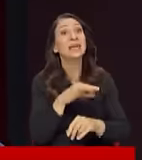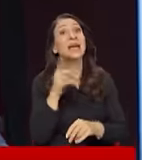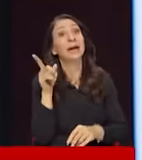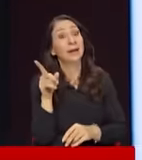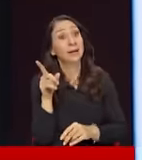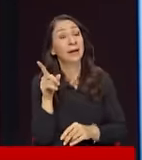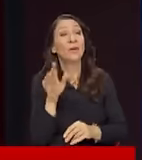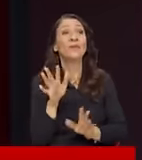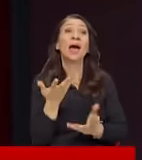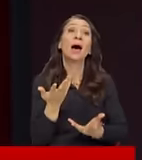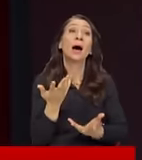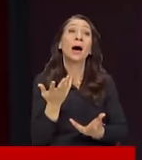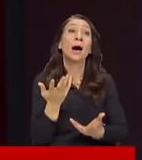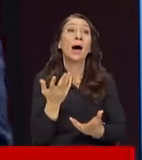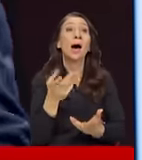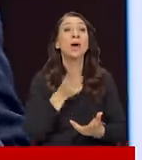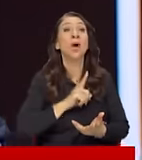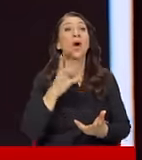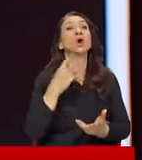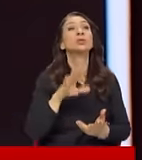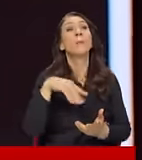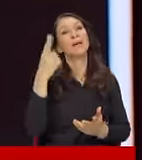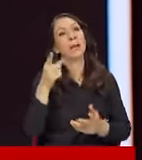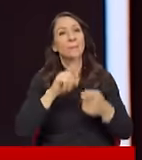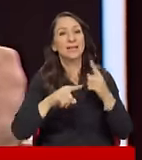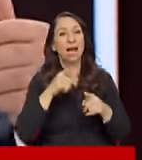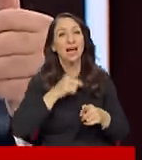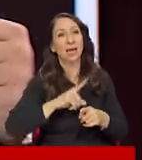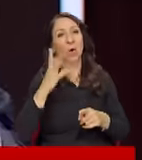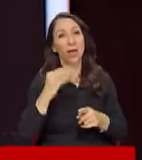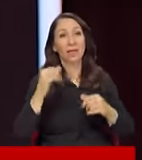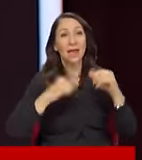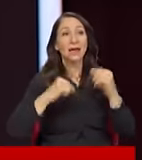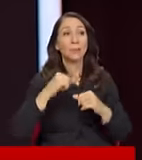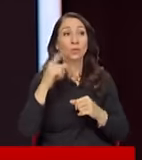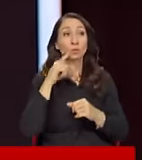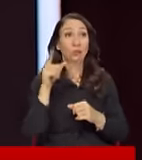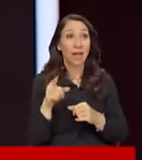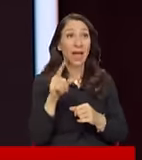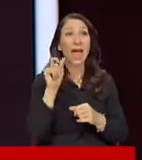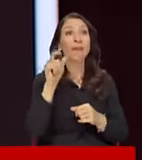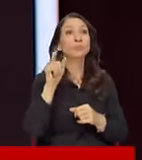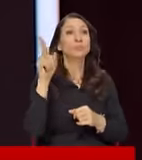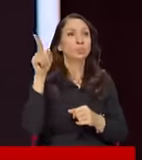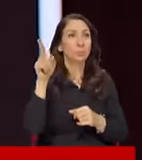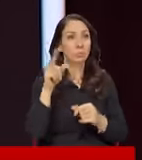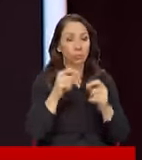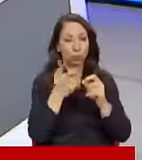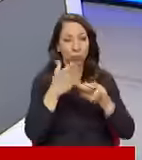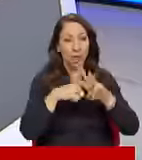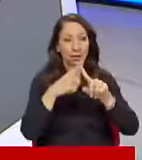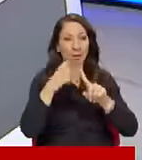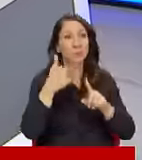Sarıyer'de ya da aday olamayınca gidip başka bir partiden aday olan rakibinden ötürü mesela Eyüp Sultan'da Bülent Özmen